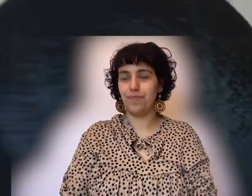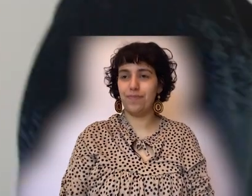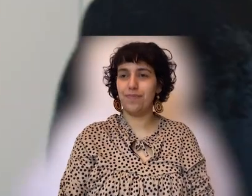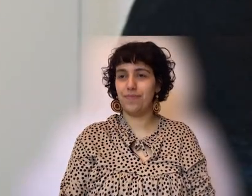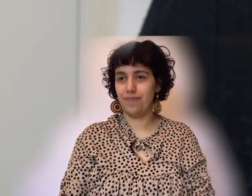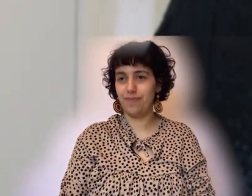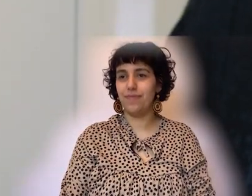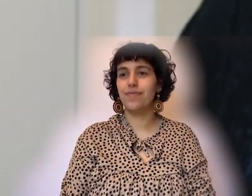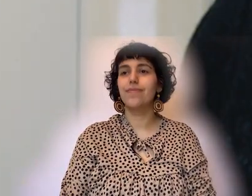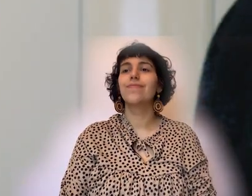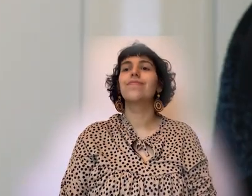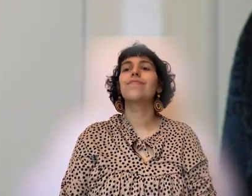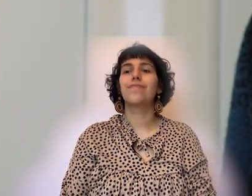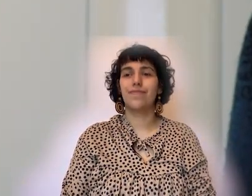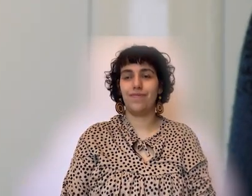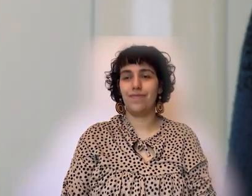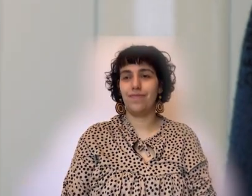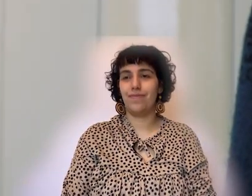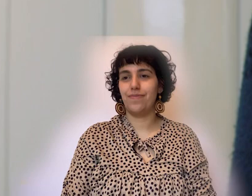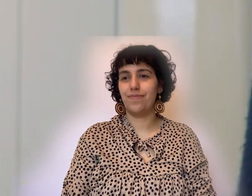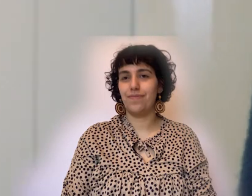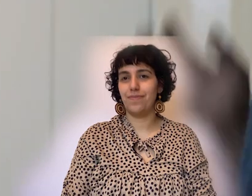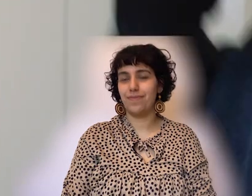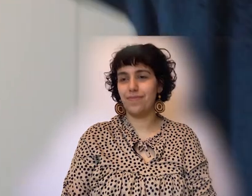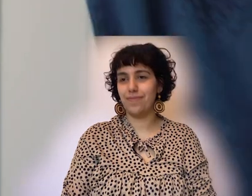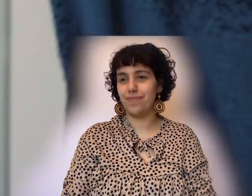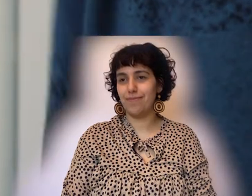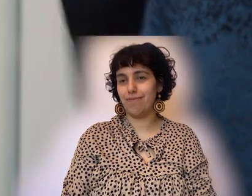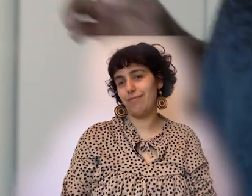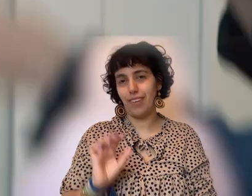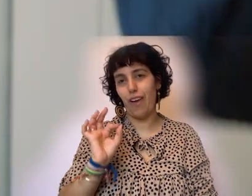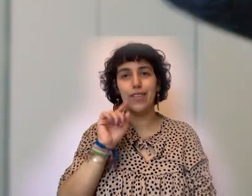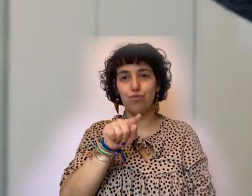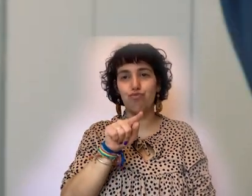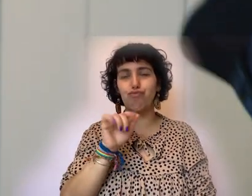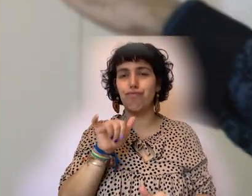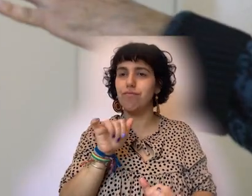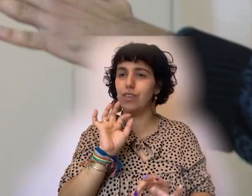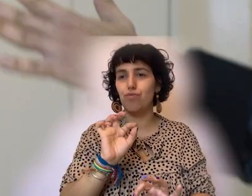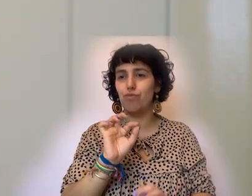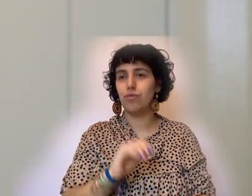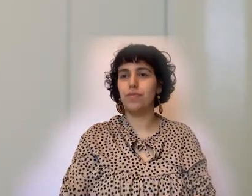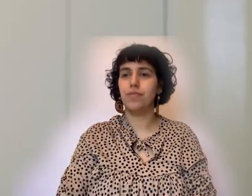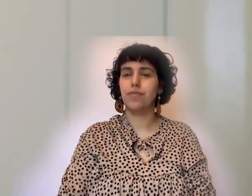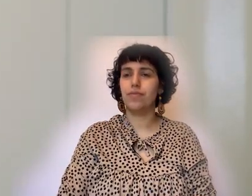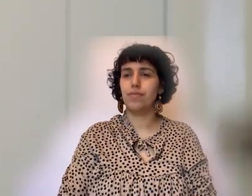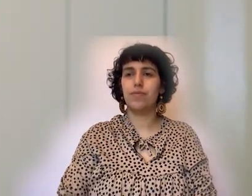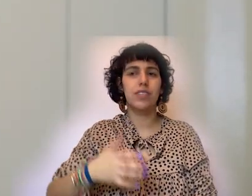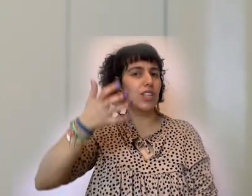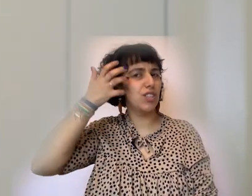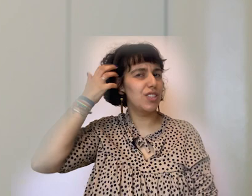aynen bu ki gerçekten bir de alttan saçı tarar gibi dediğim de deneyebilirsin çok para the